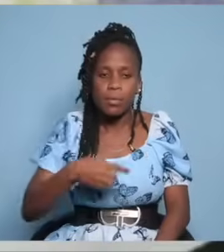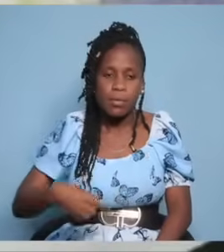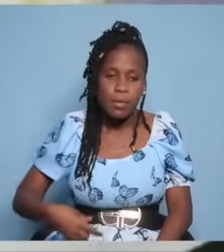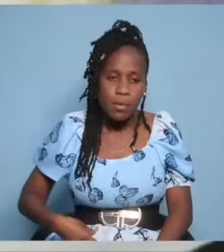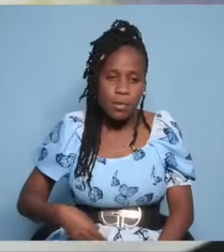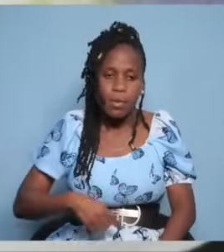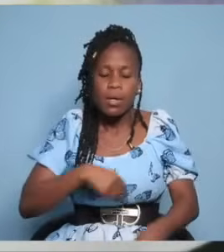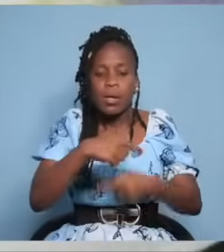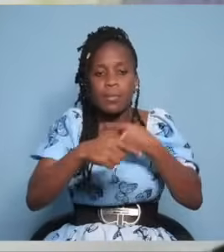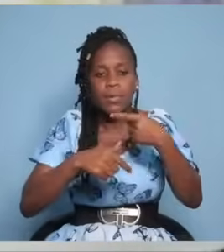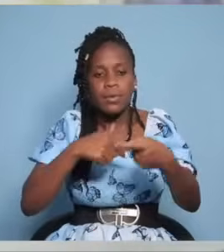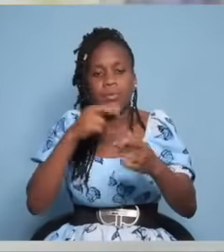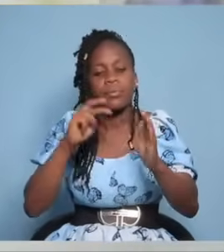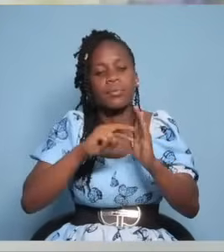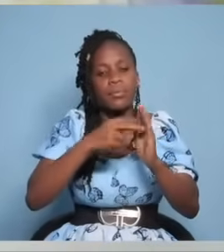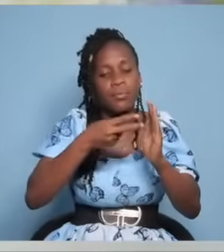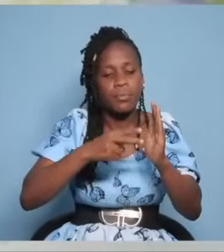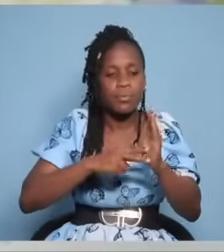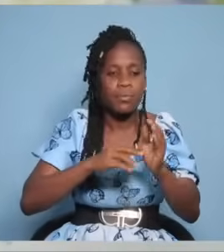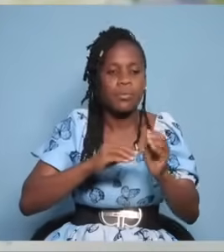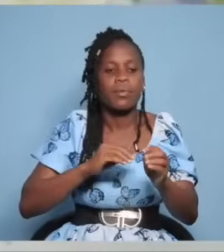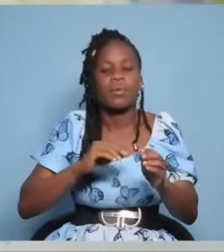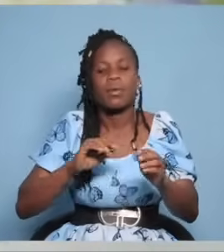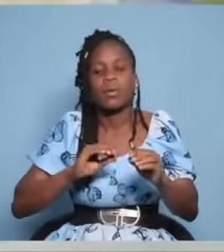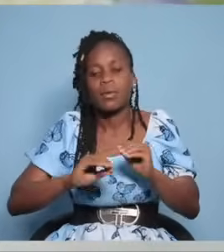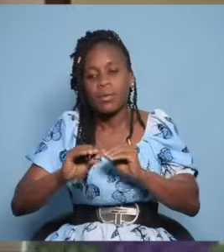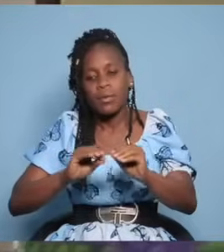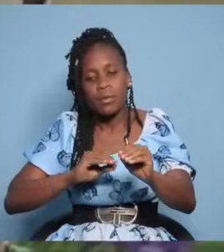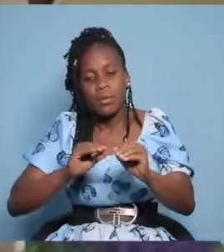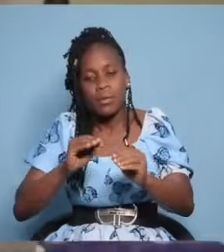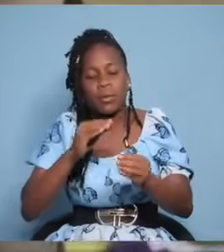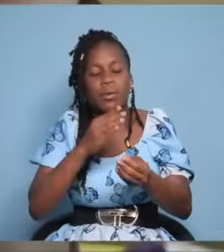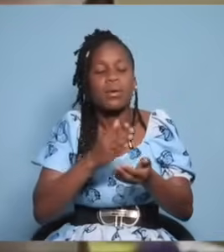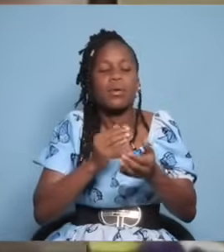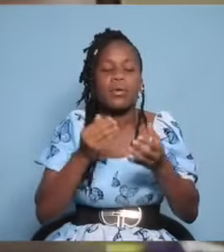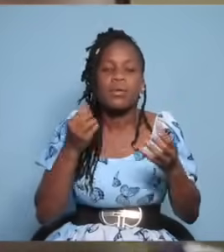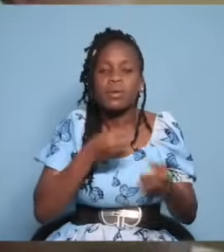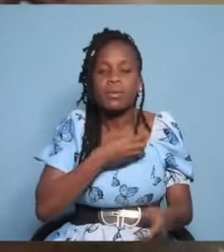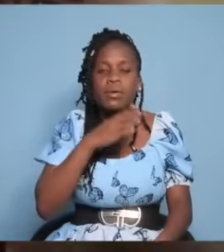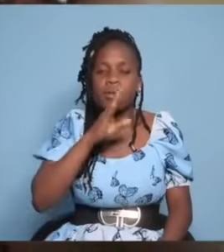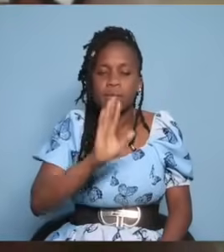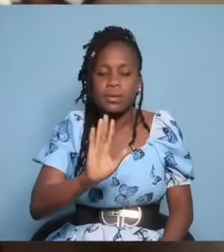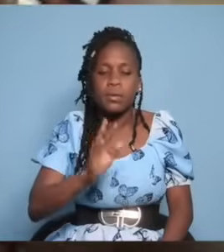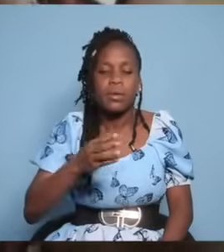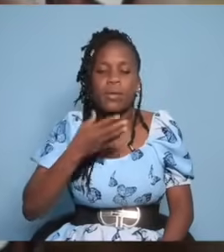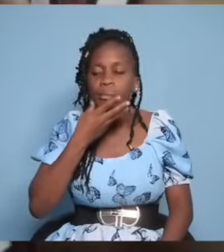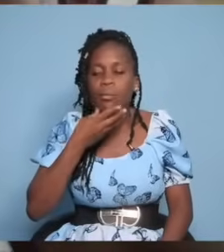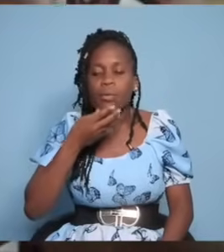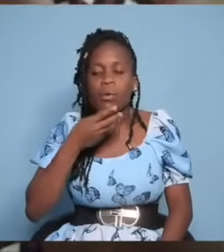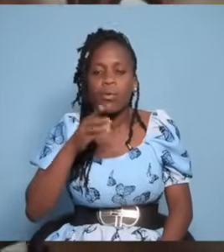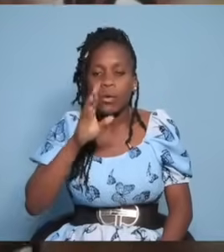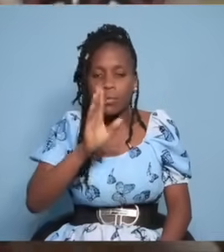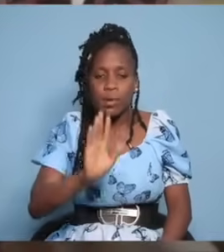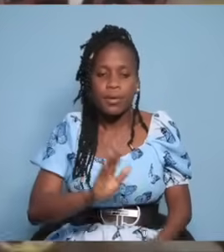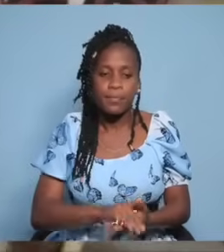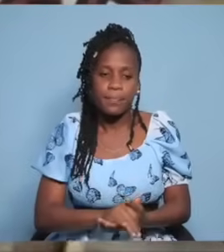Ameendeleza movement, harakati za kipenzi mume wake aliyekutana naye katika wakati wa ujana wao. Kitu cha kufurahisha